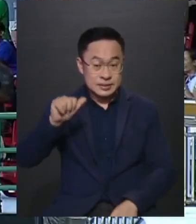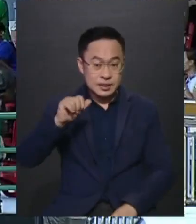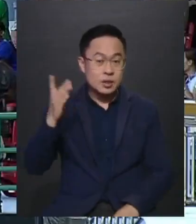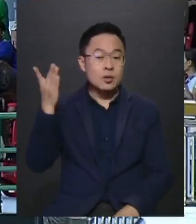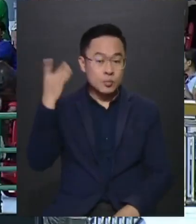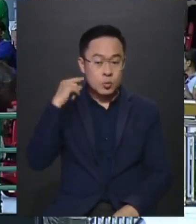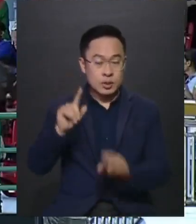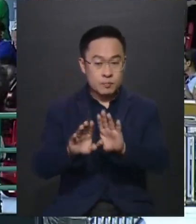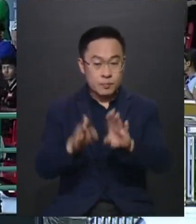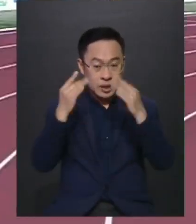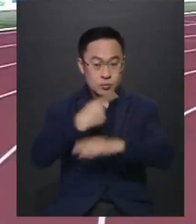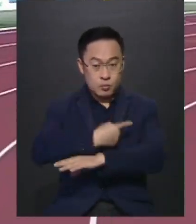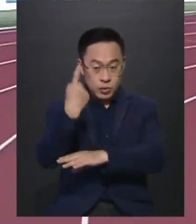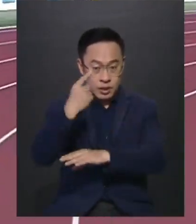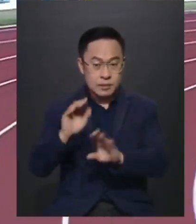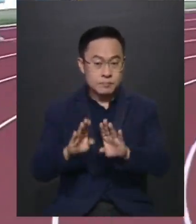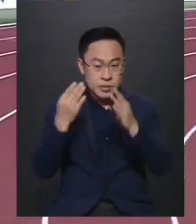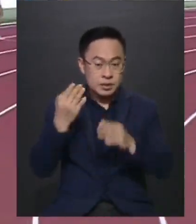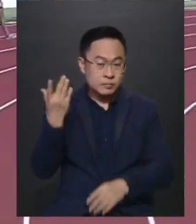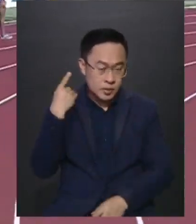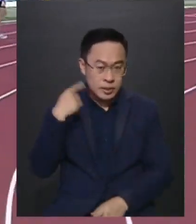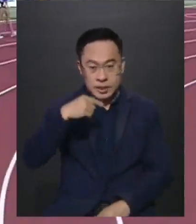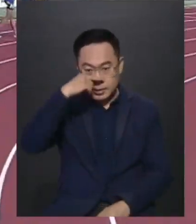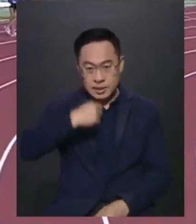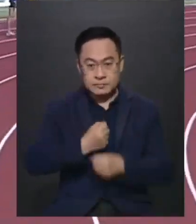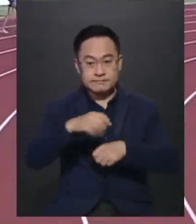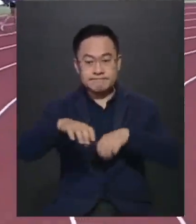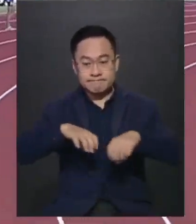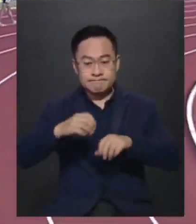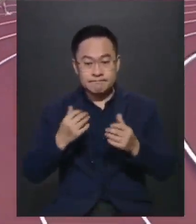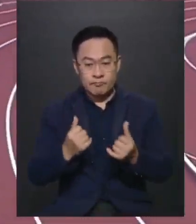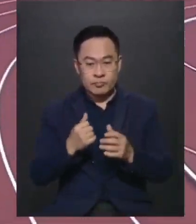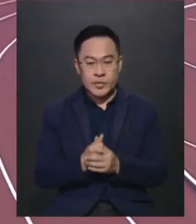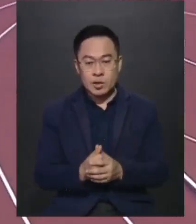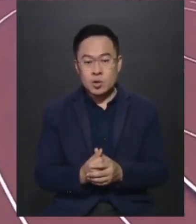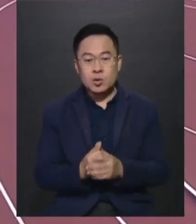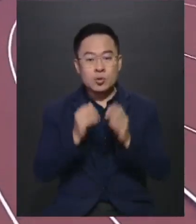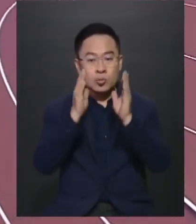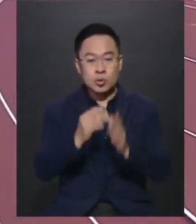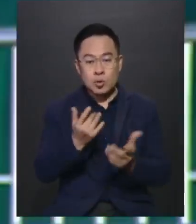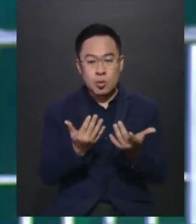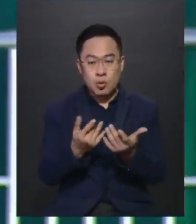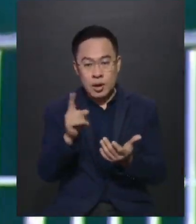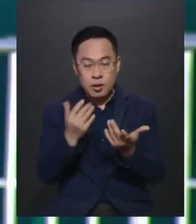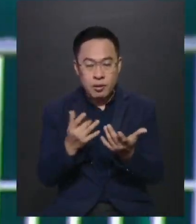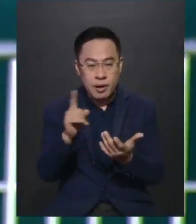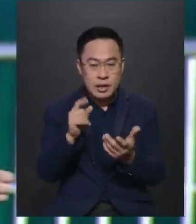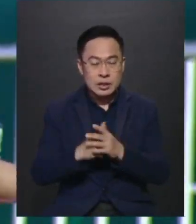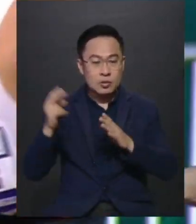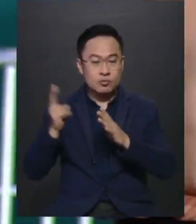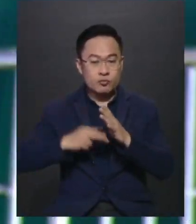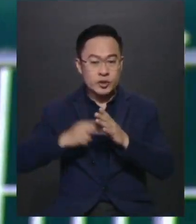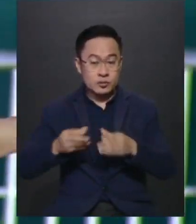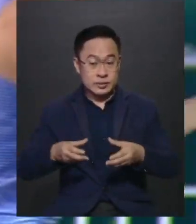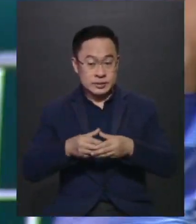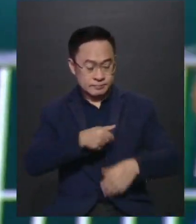ครนะคะก็ถือเป็นรายการแรกที่ไทยได้รับหน้าที่จัดการแข่งขันไฮไลท์ที่หลายๆคนรอคอยเนี่ยนะคะก็คือการวิ่งของทีม